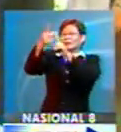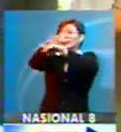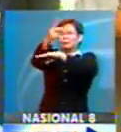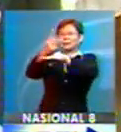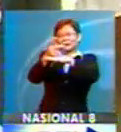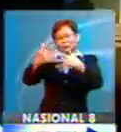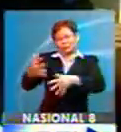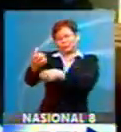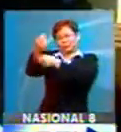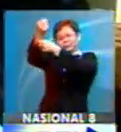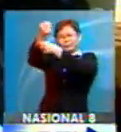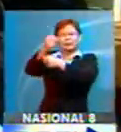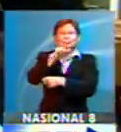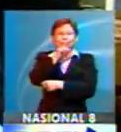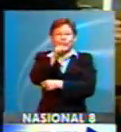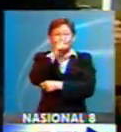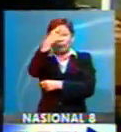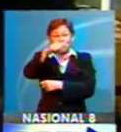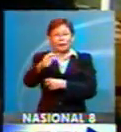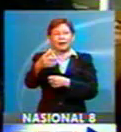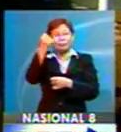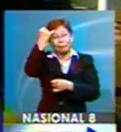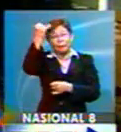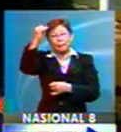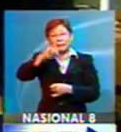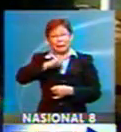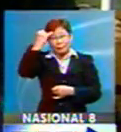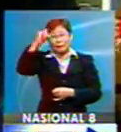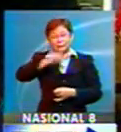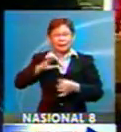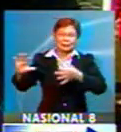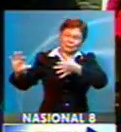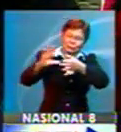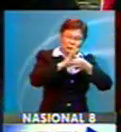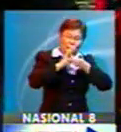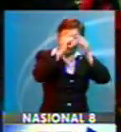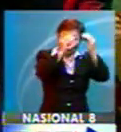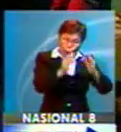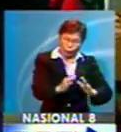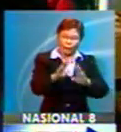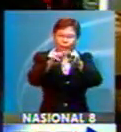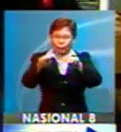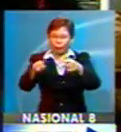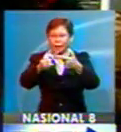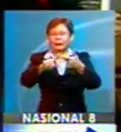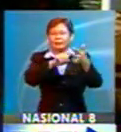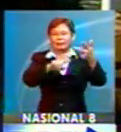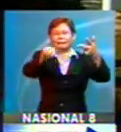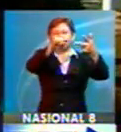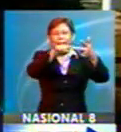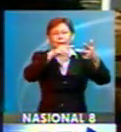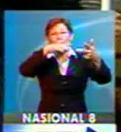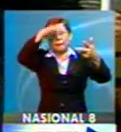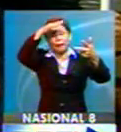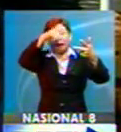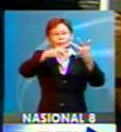kebangsaan. Sebenarnya bagi pendapat saya, kerjasama dari guru, murid dan